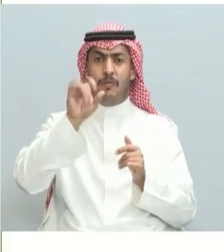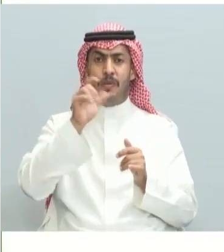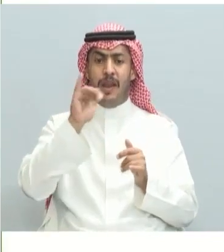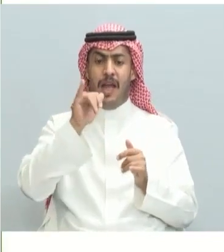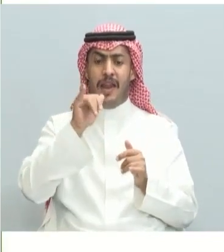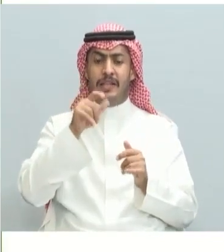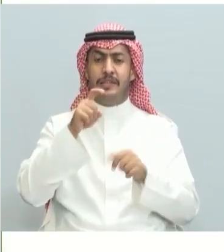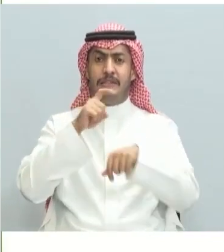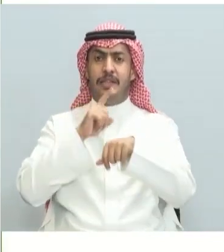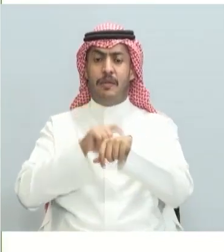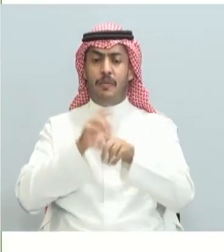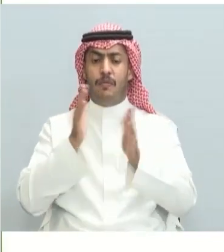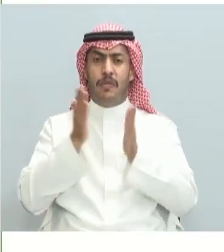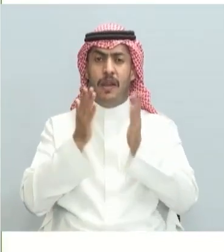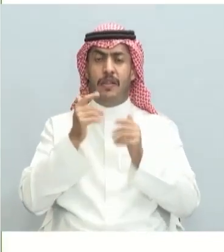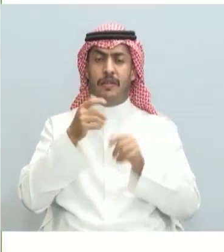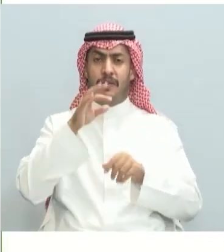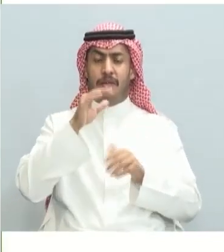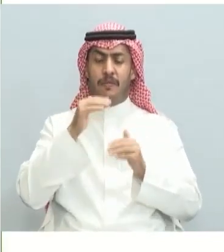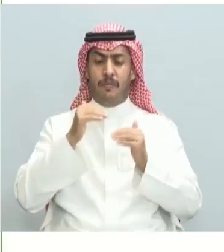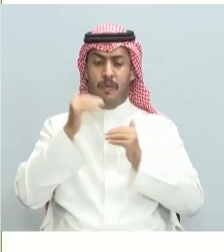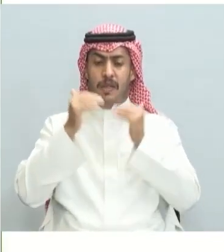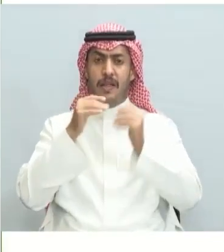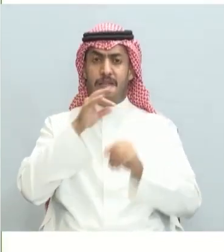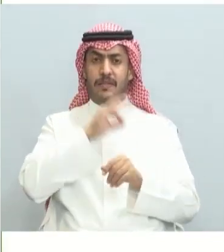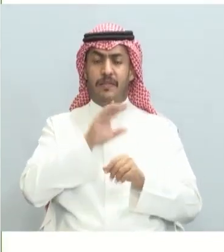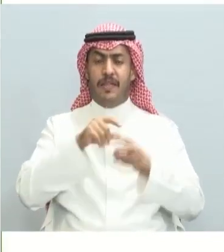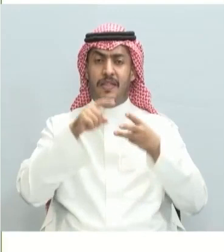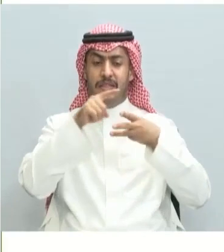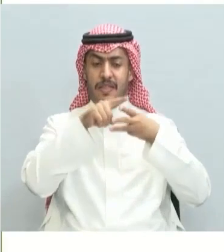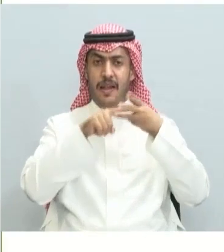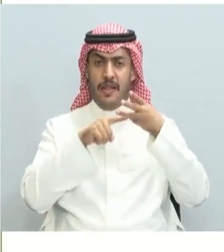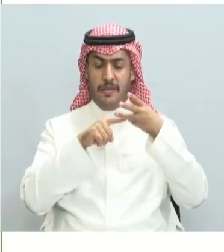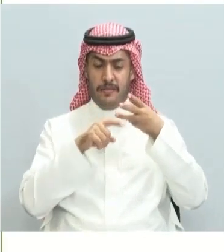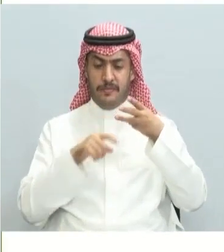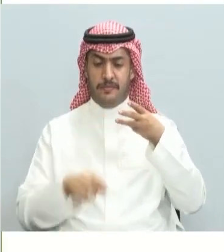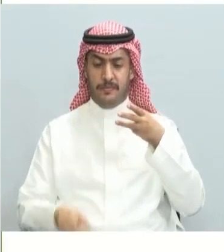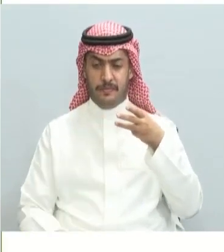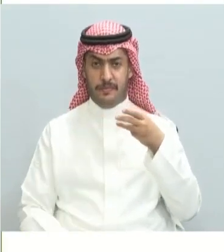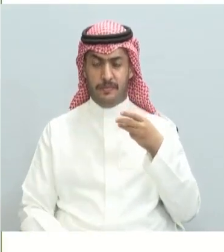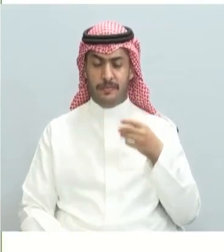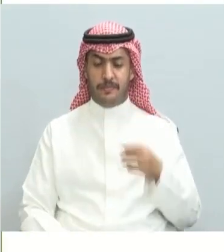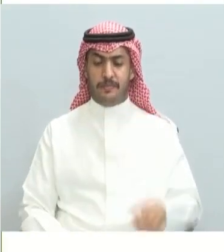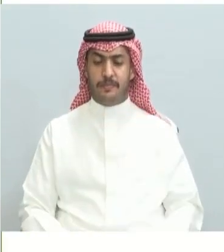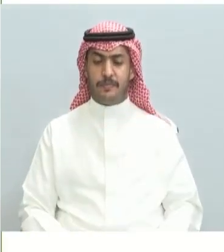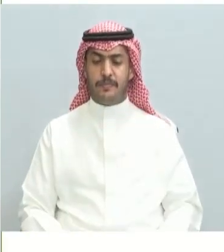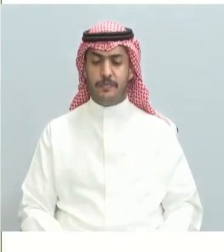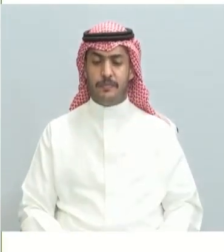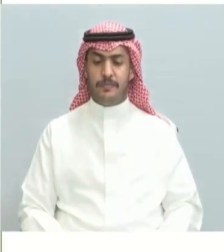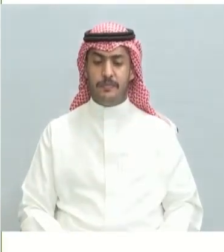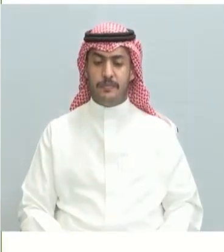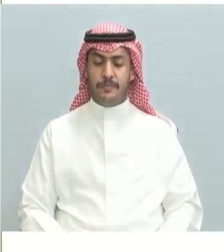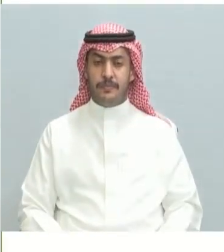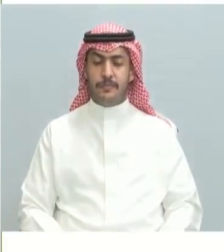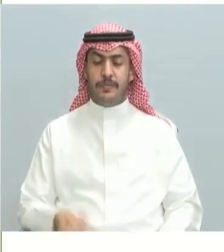الزمني معدلات العائد وقلنا ان سنتناول ثلاثه من انواع المنحنيات دعونا اولا نتناول